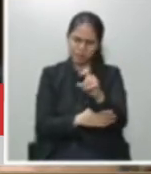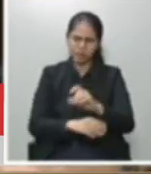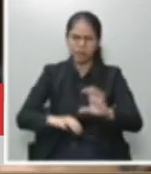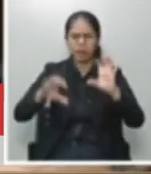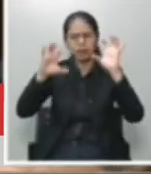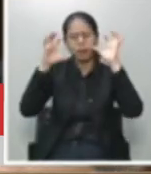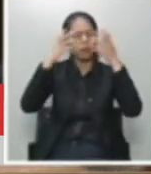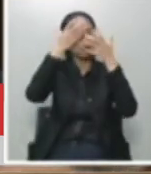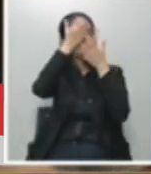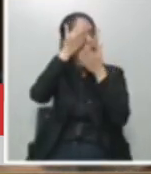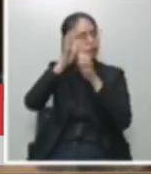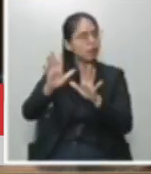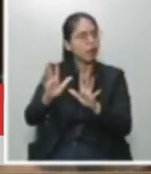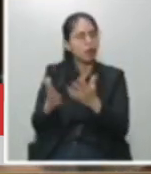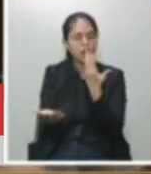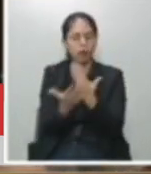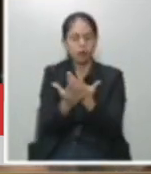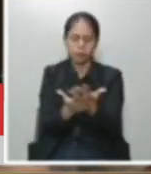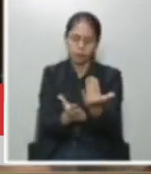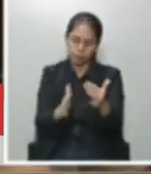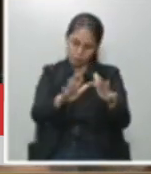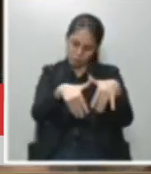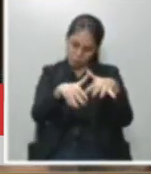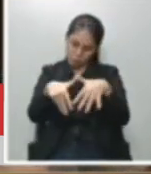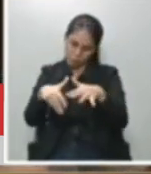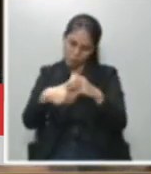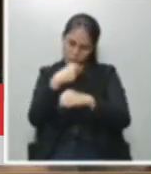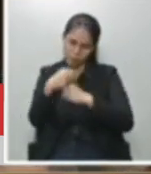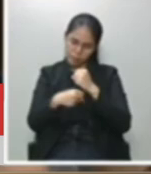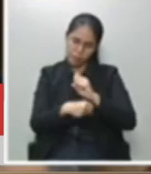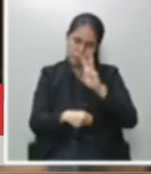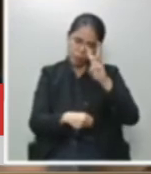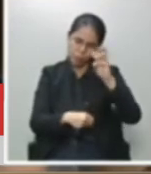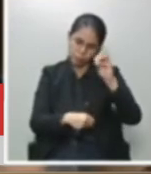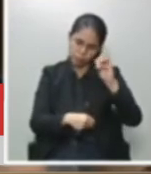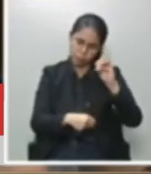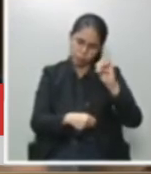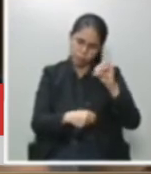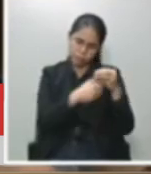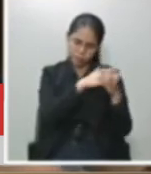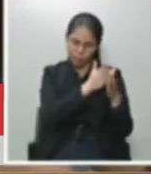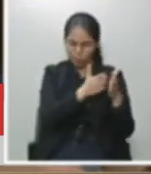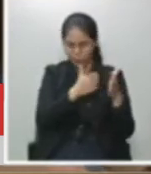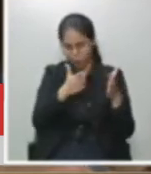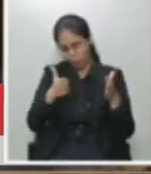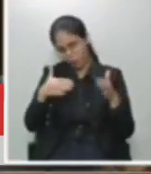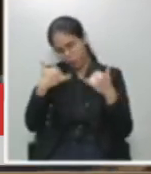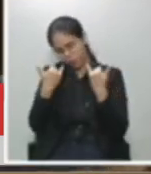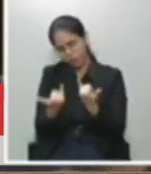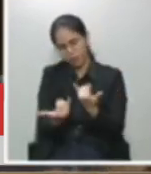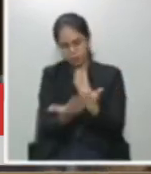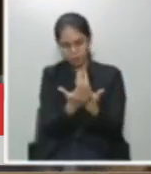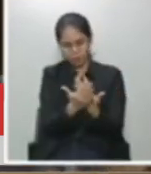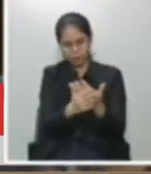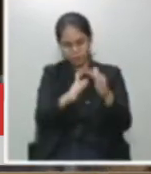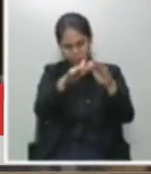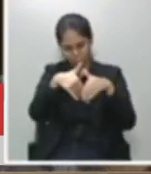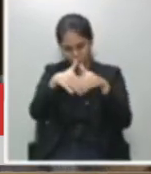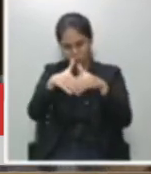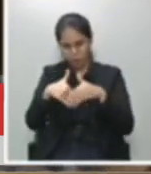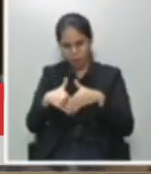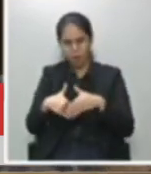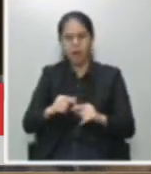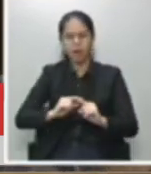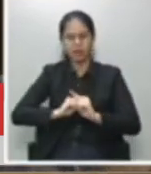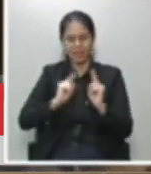เลยแล้วก็ได้เก็บภาษีประชาชนมาตั้งแต่ปี60จนถึงปัจจุบันเนี่ยนะฮะเก็บเงินมาก็เยอะนะฮะแล้วถ้าเกิดว่าต้องมี